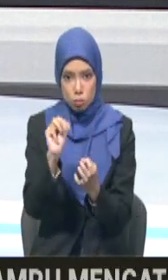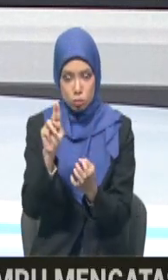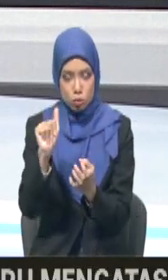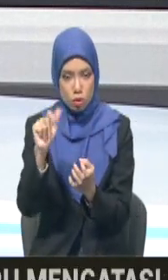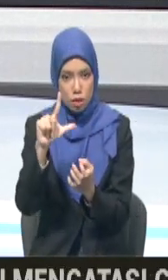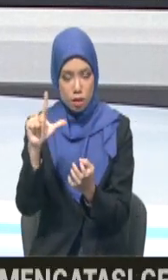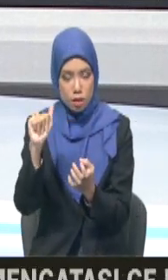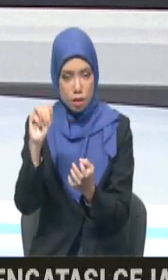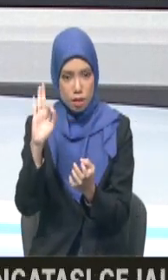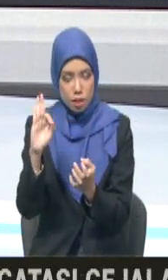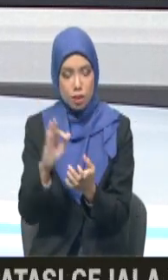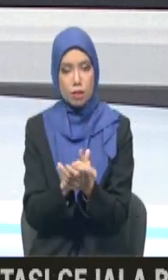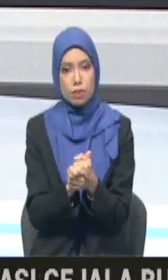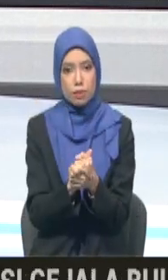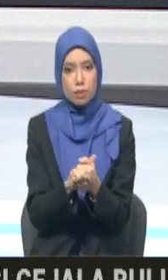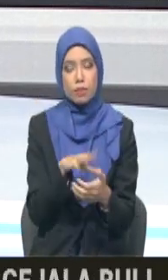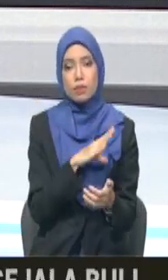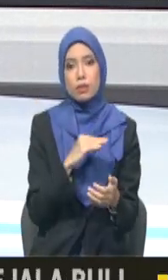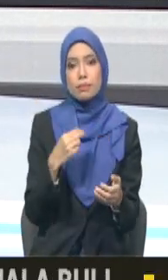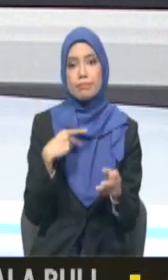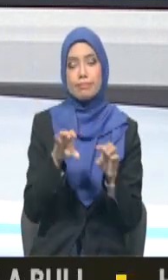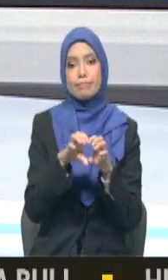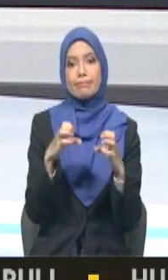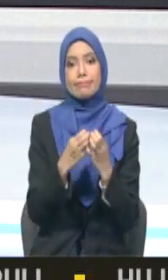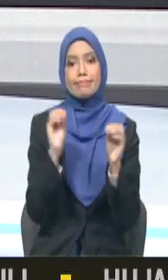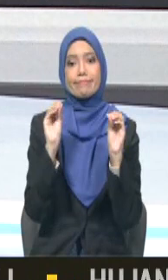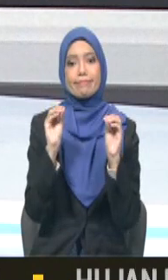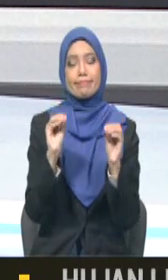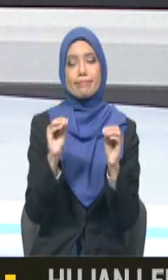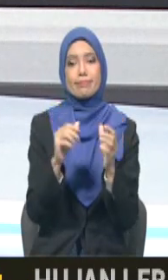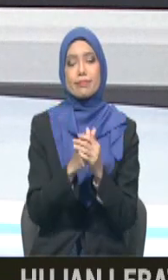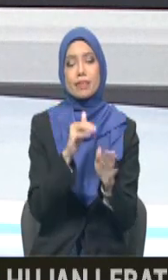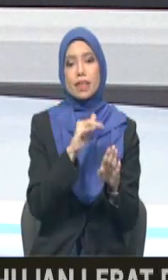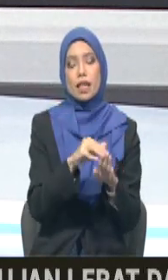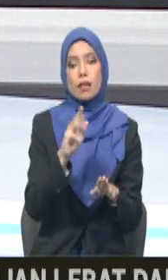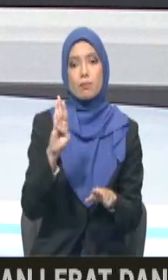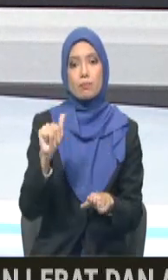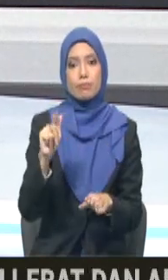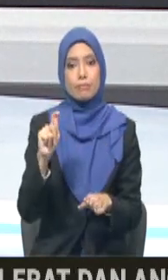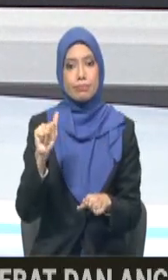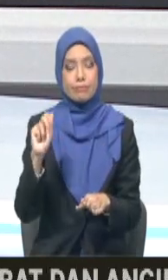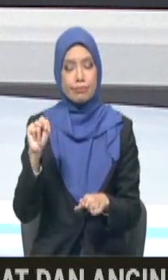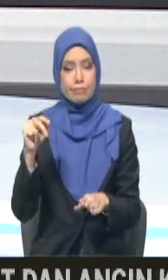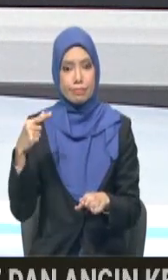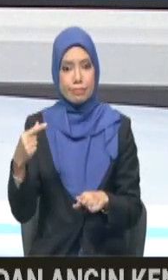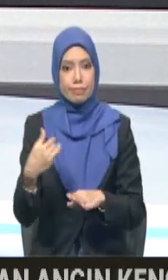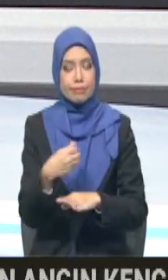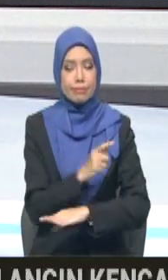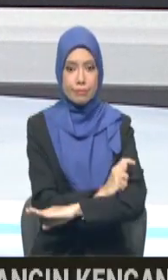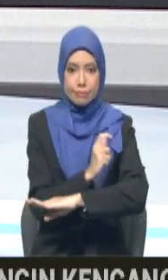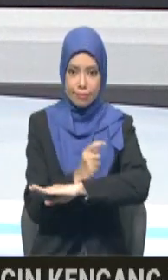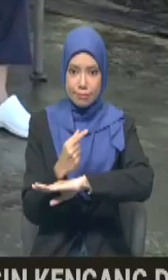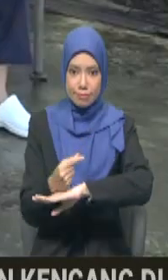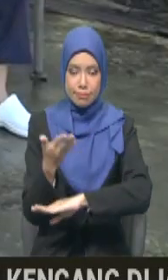papan tanda baharu kelas bimbingan mualaf Majlis berlangsung di Kampung Batang mitos daerah tutong pagi tadi